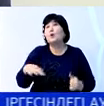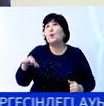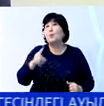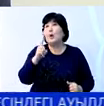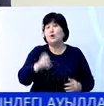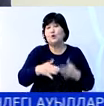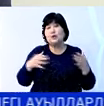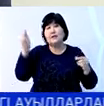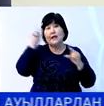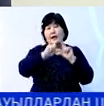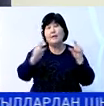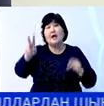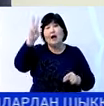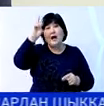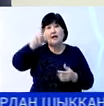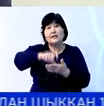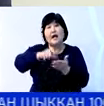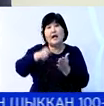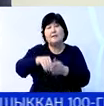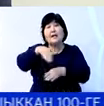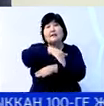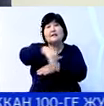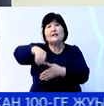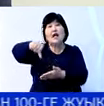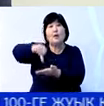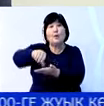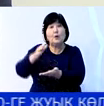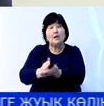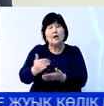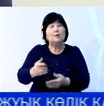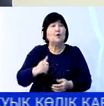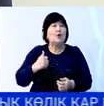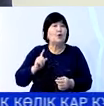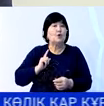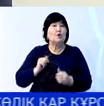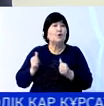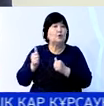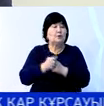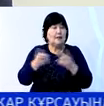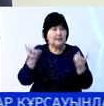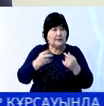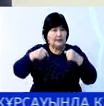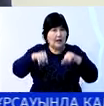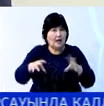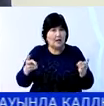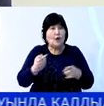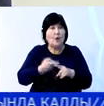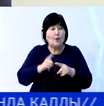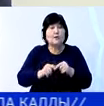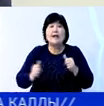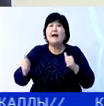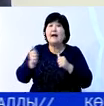аса мектептердің әжетханасы ғимарат сыртында орналасқан. Бұл кезек күттірмейтін шешуді қажет ететін мәселе. Осы